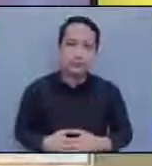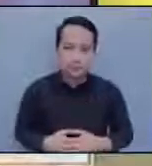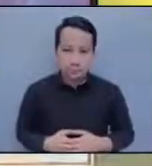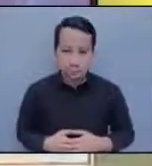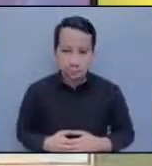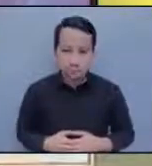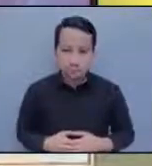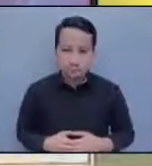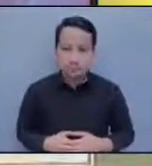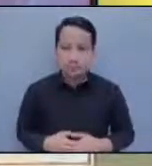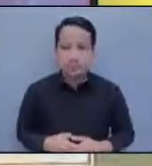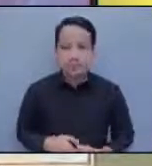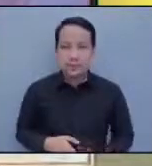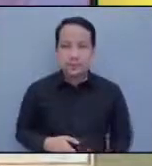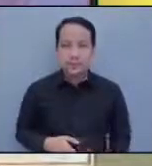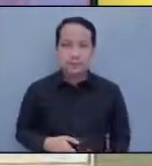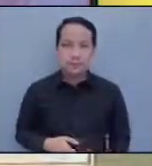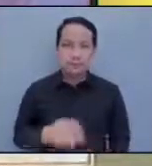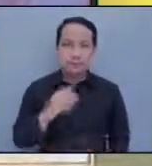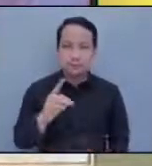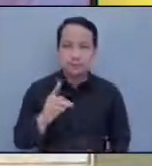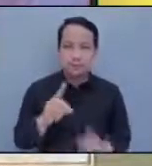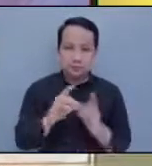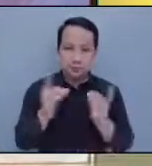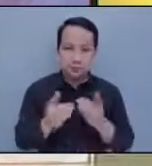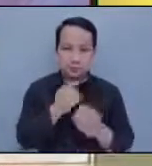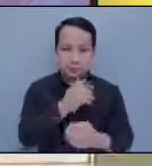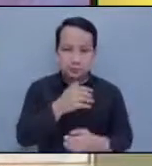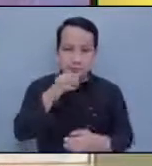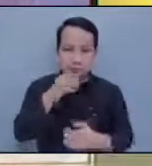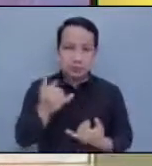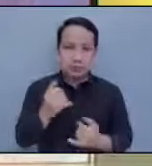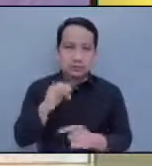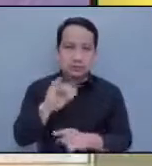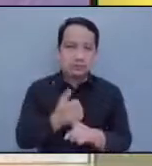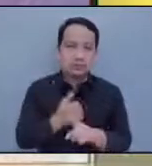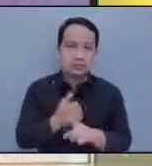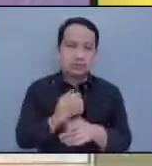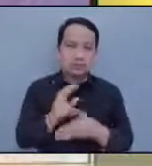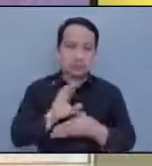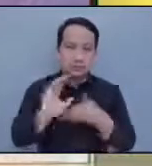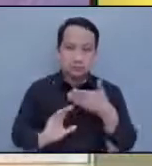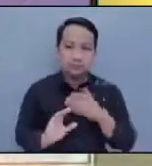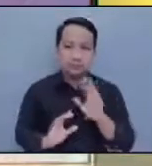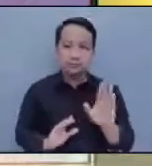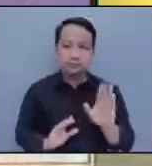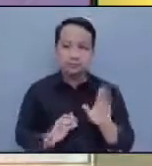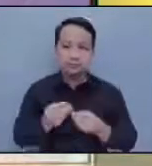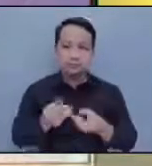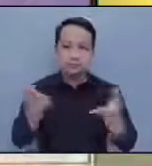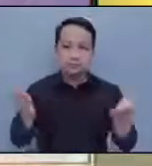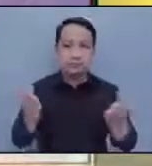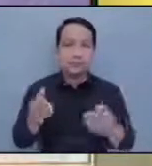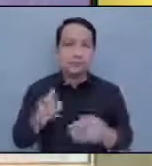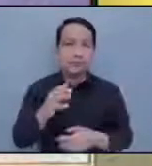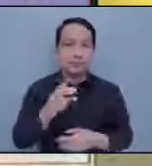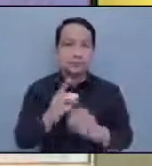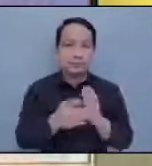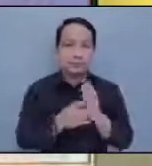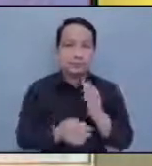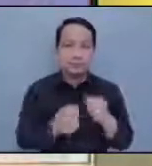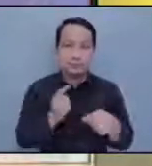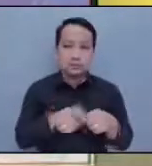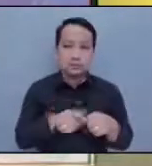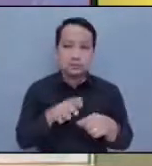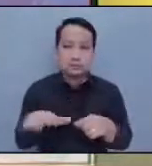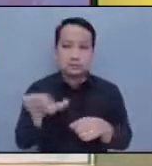Tiniyak ng Department of Agriculture na ngayong Hunyo, inaasa makukumpleto na ang distribusyon o pamamahagi ng fuel subsidy sa mga